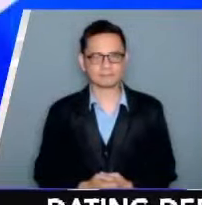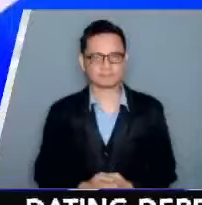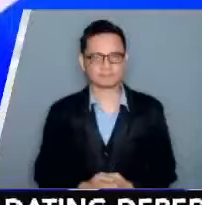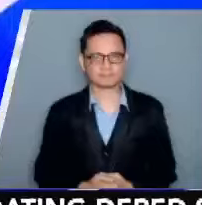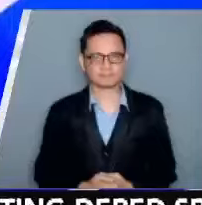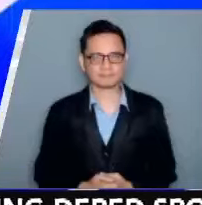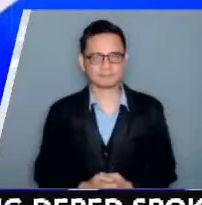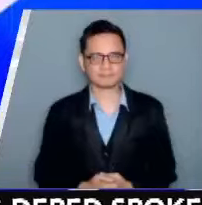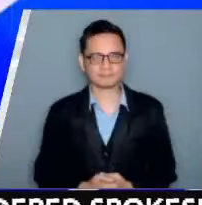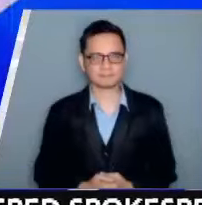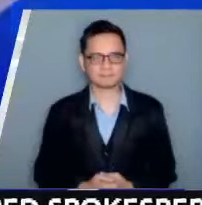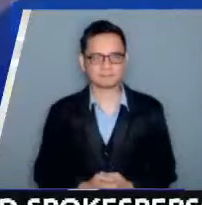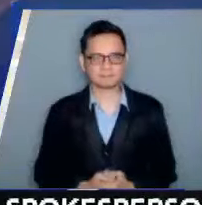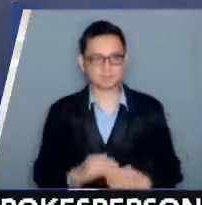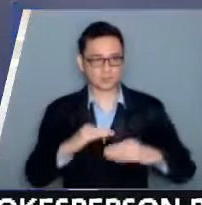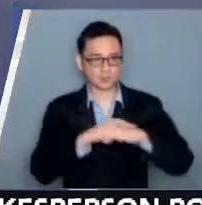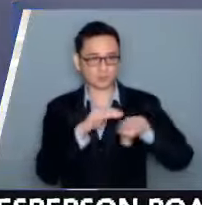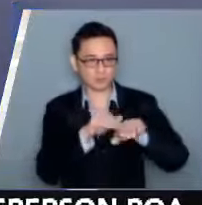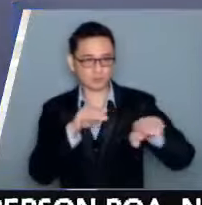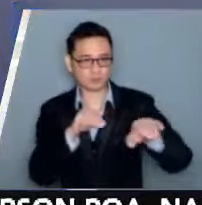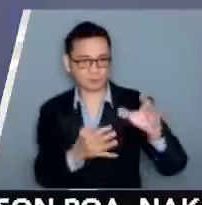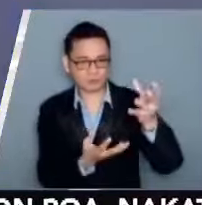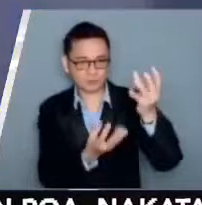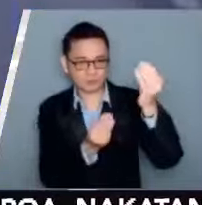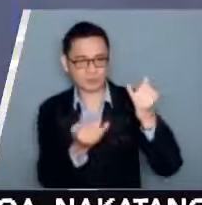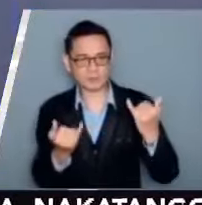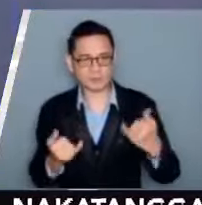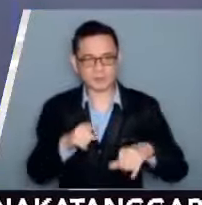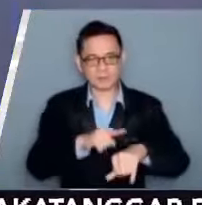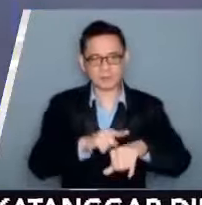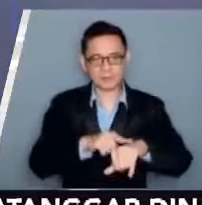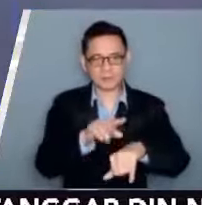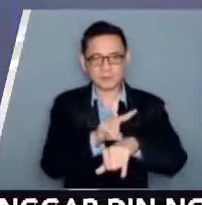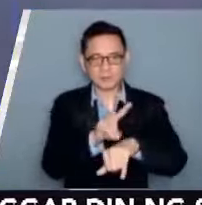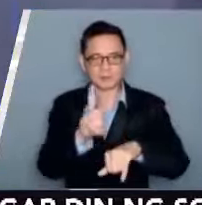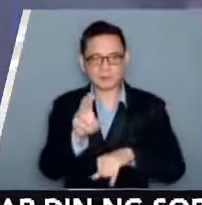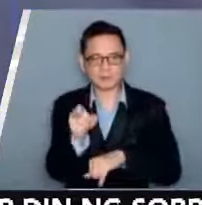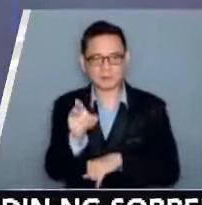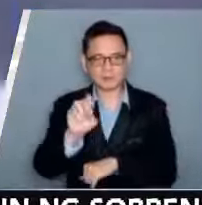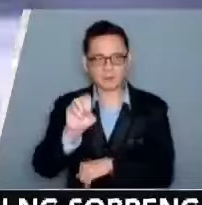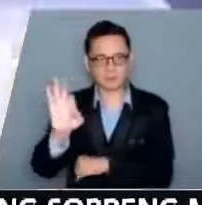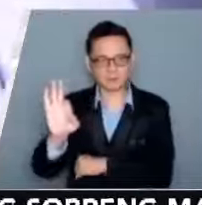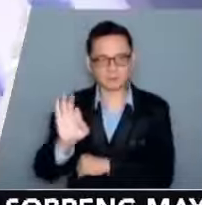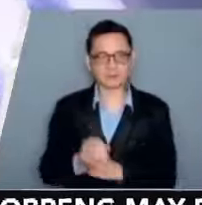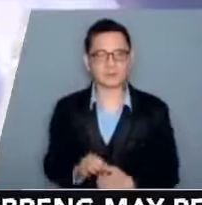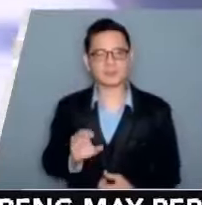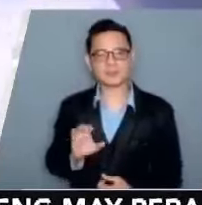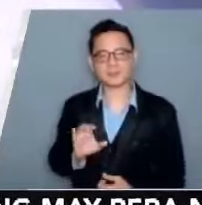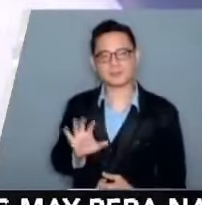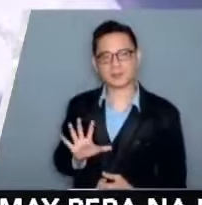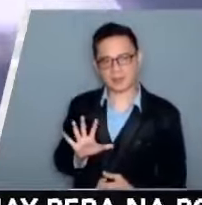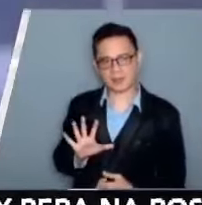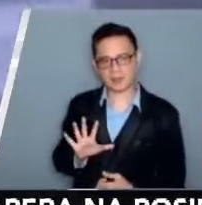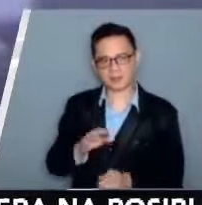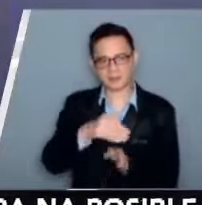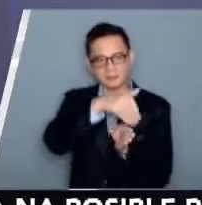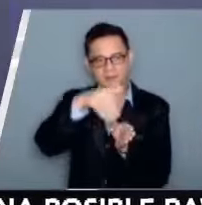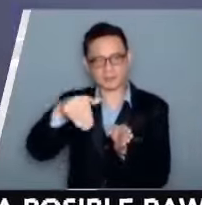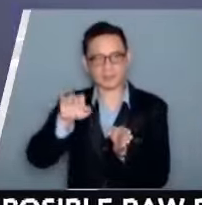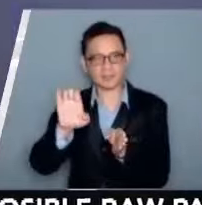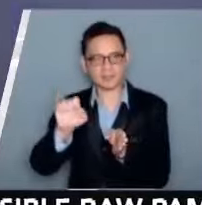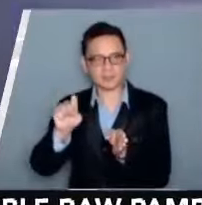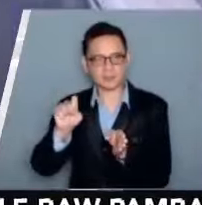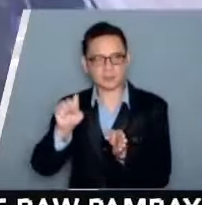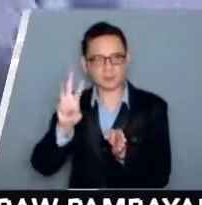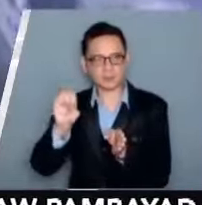Silipin na po natin ang lagay ng traffic as of 6:09 in the morning sa C5 Eastwood po muna tayo. Yung sa kaliwang bahagi po ng inyong mga screen papunta